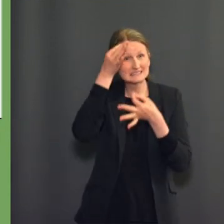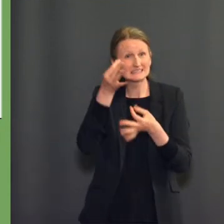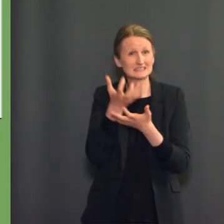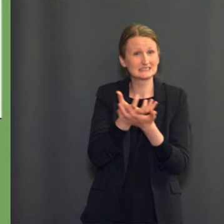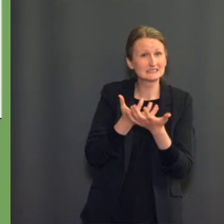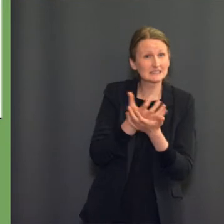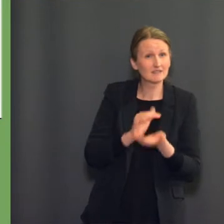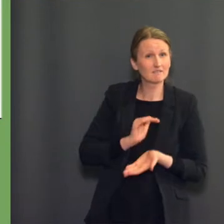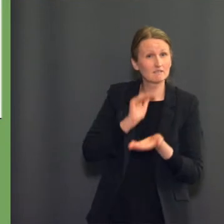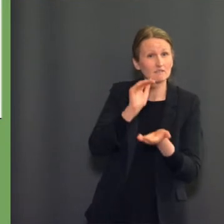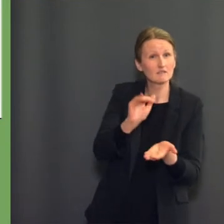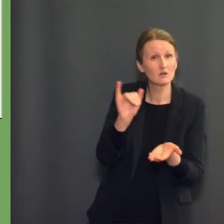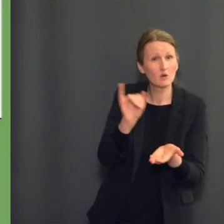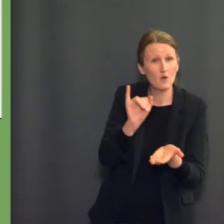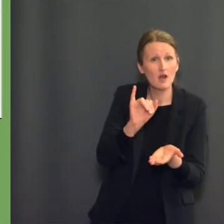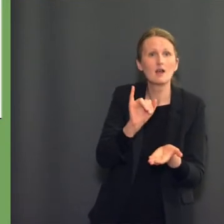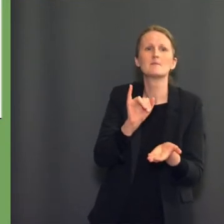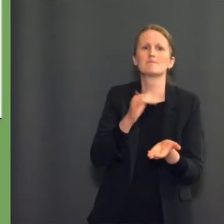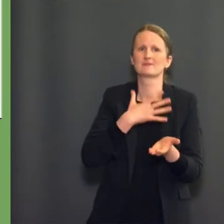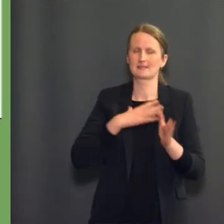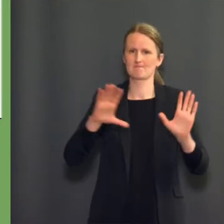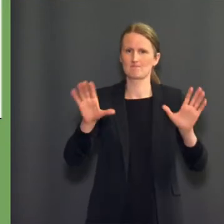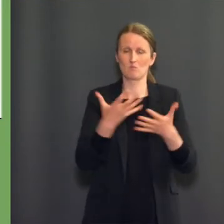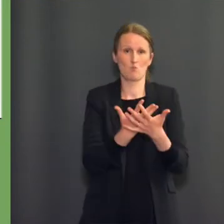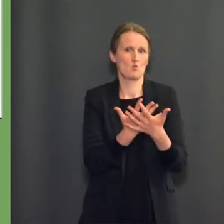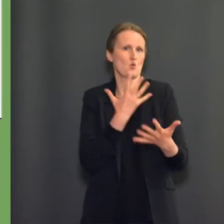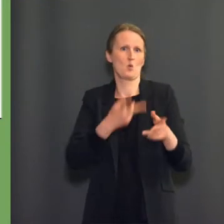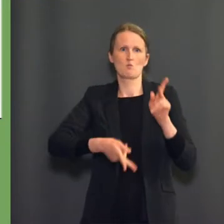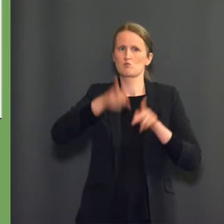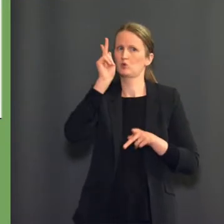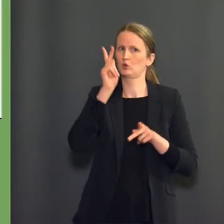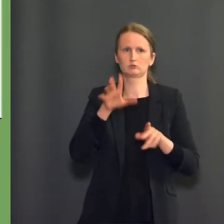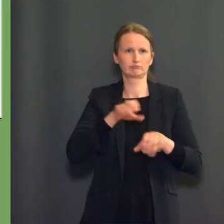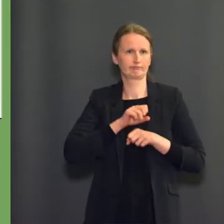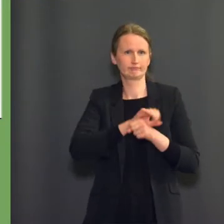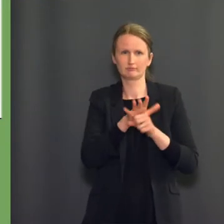l'on constate le plus de contamination.